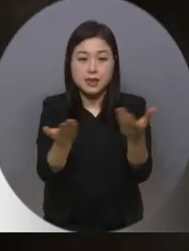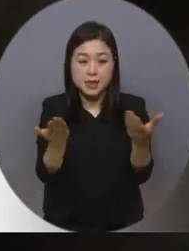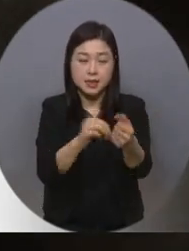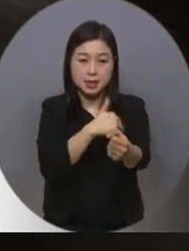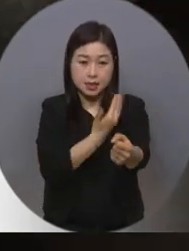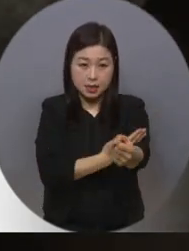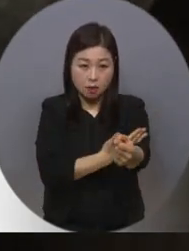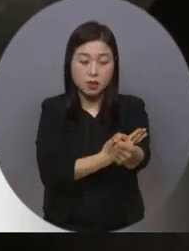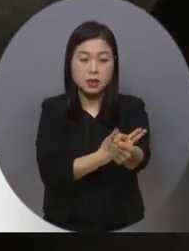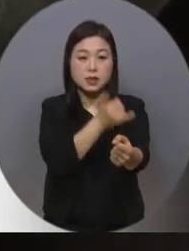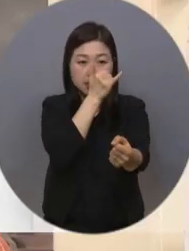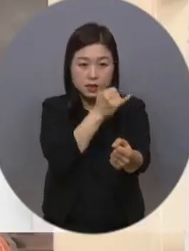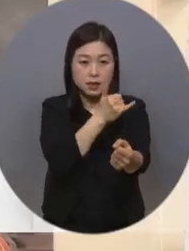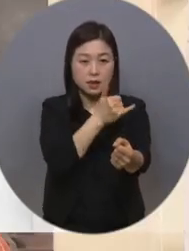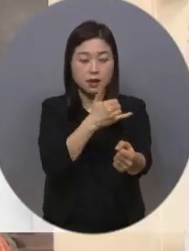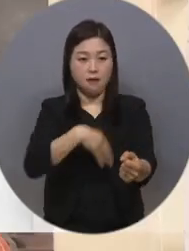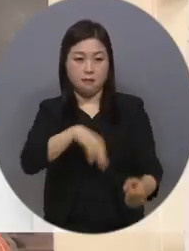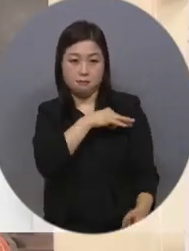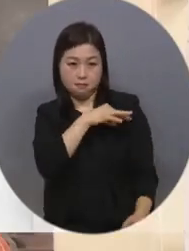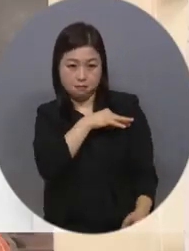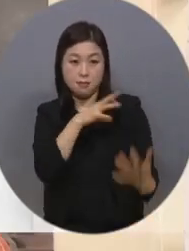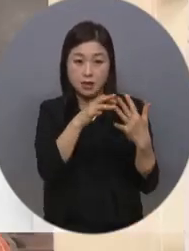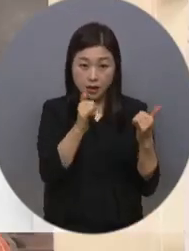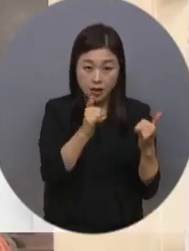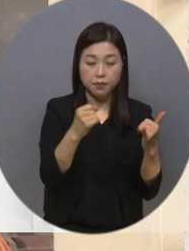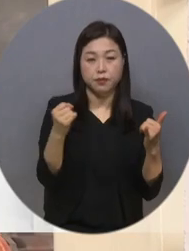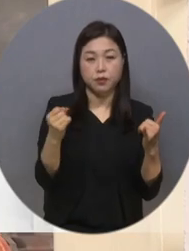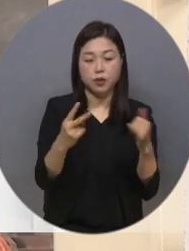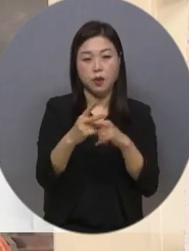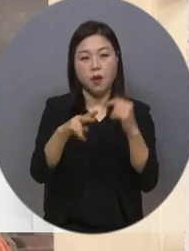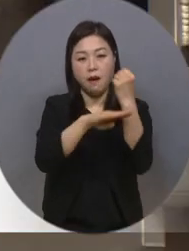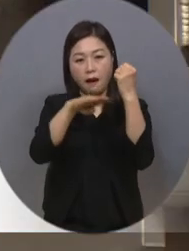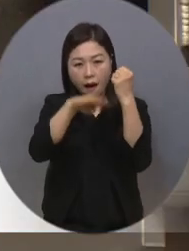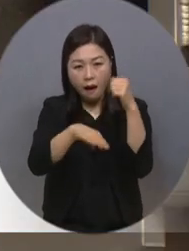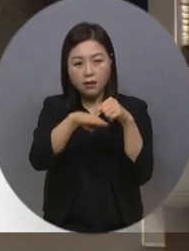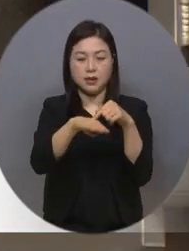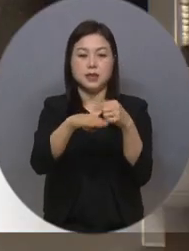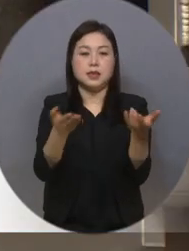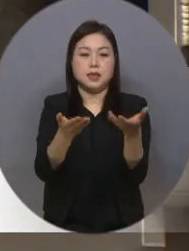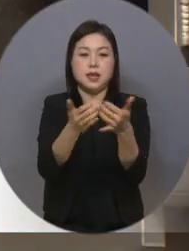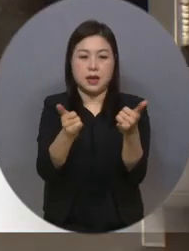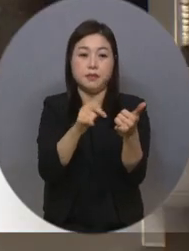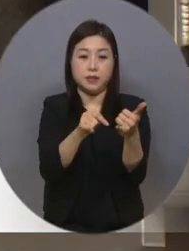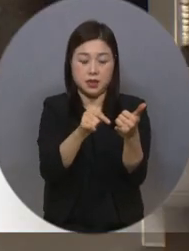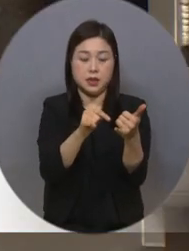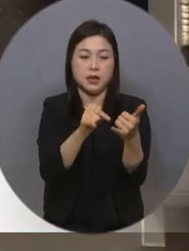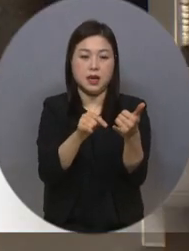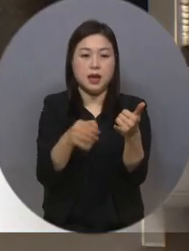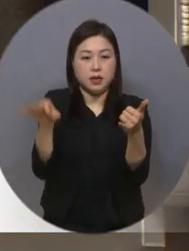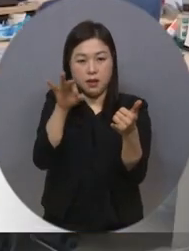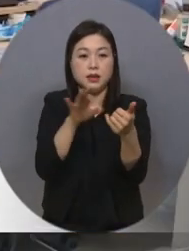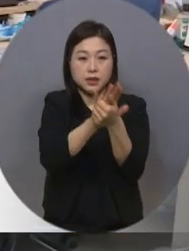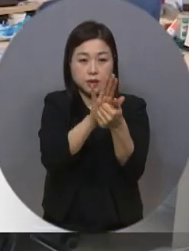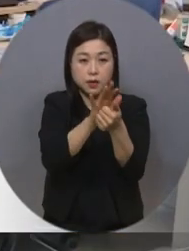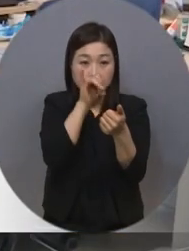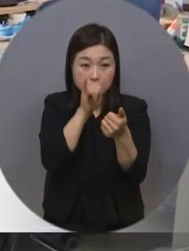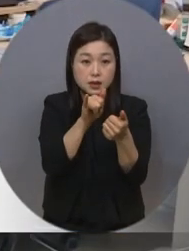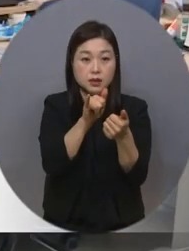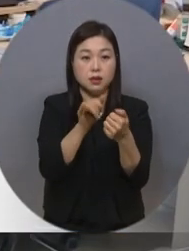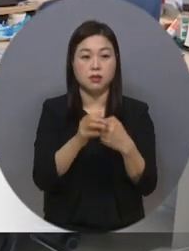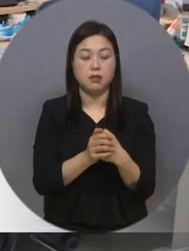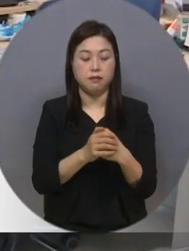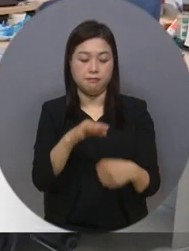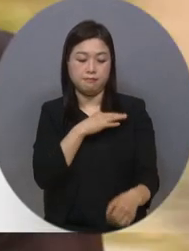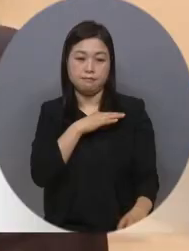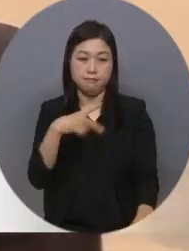있는 기초생활수급자, 자상위계층에 자활일자리를 제공하고 근로에 따른 자활급여 등을 지급해